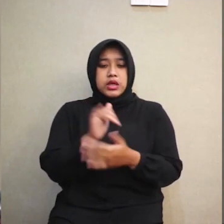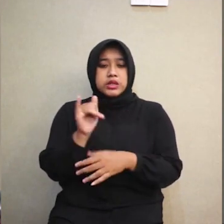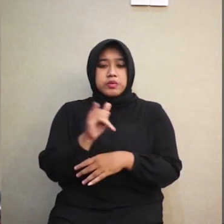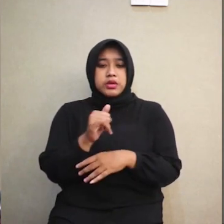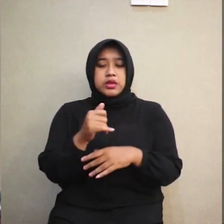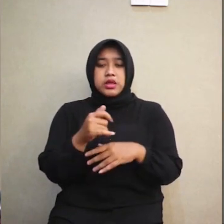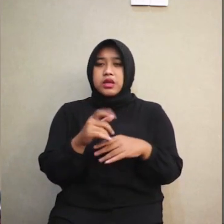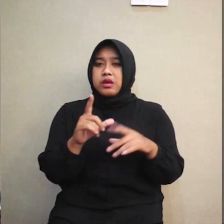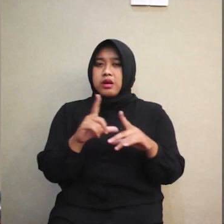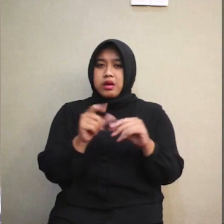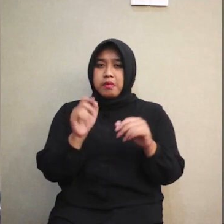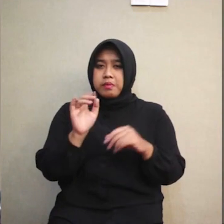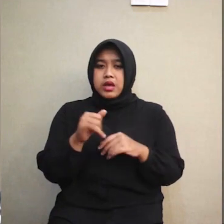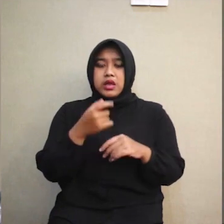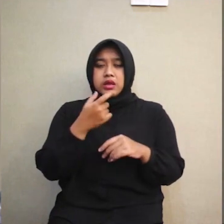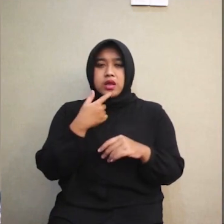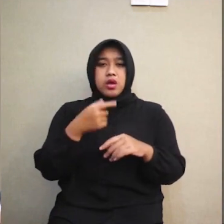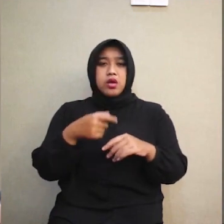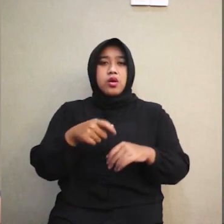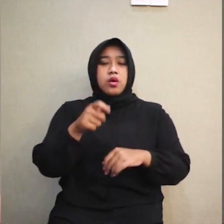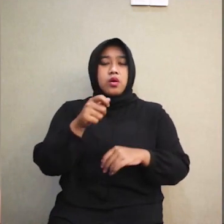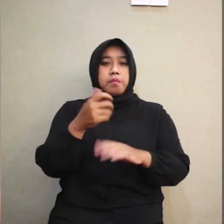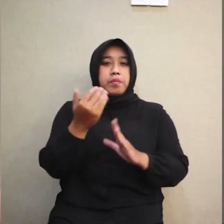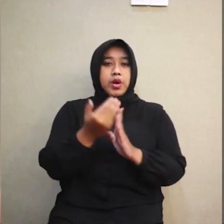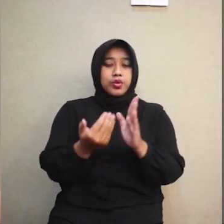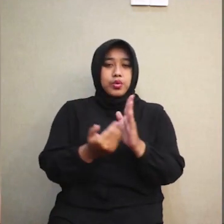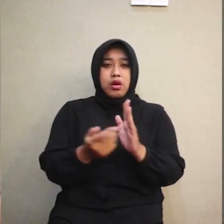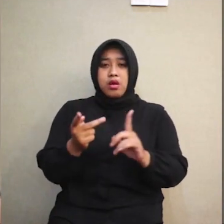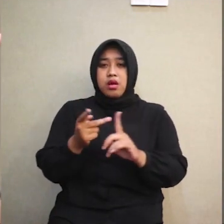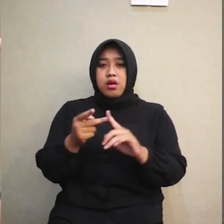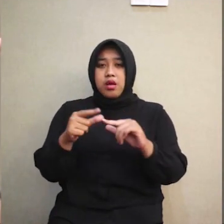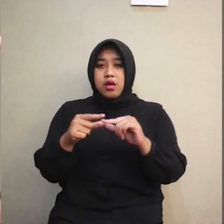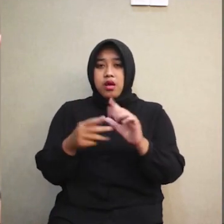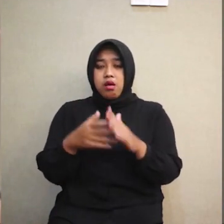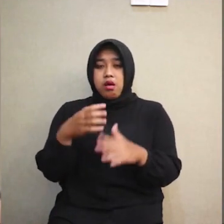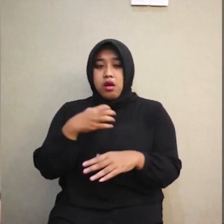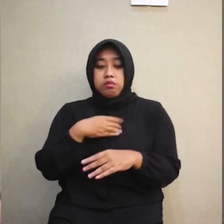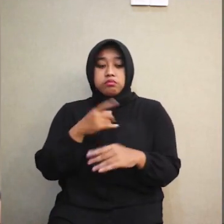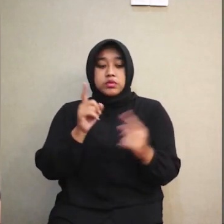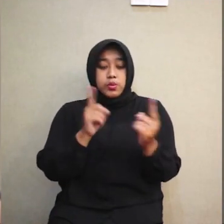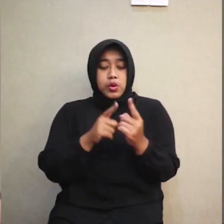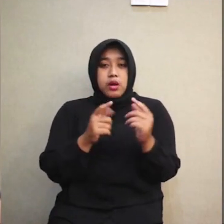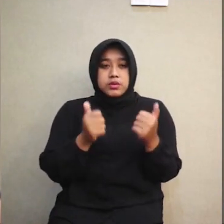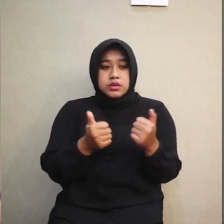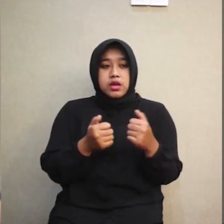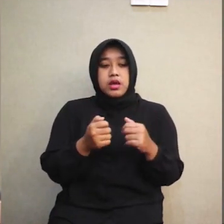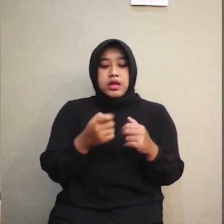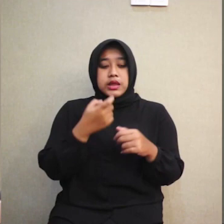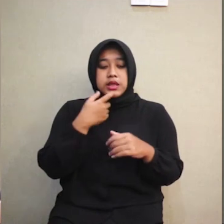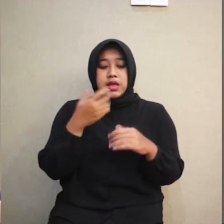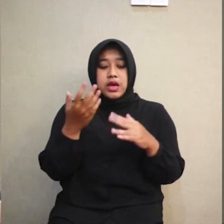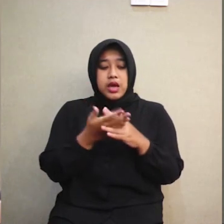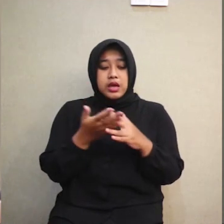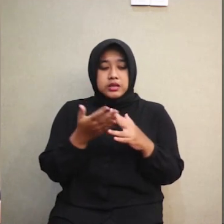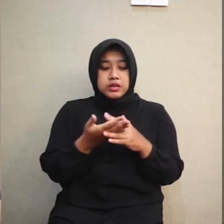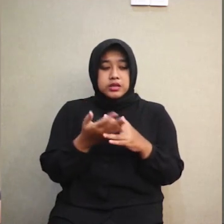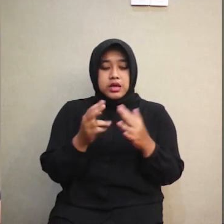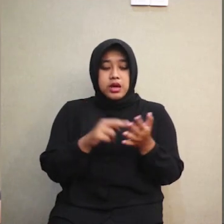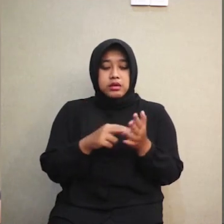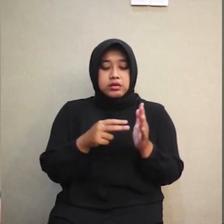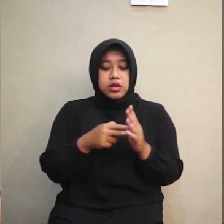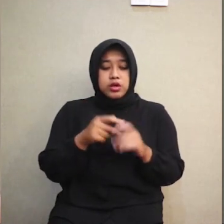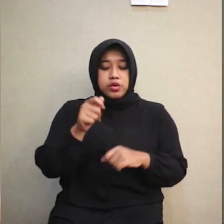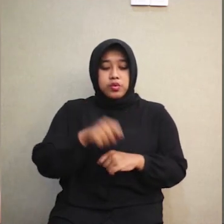sangat kompleks juga dalam konstruksi hukum HAM kita bisa temukan konteks akses to Justice itu dalam hukum